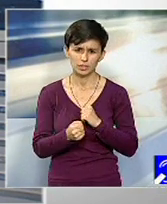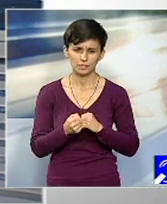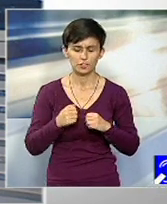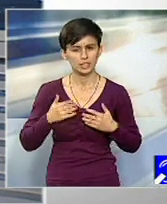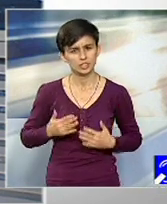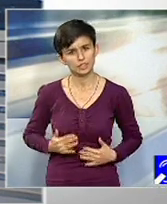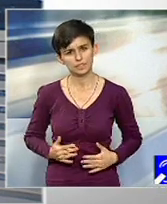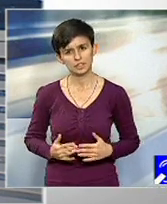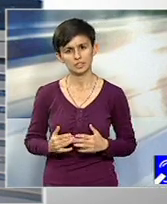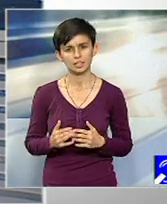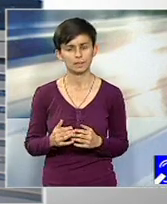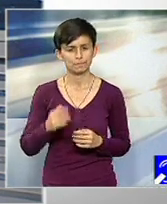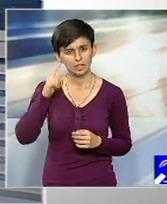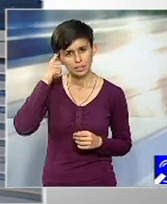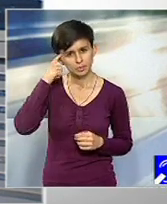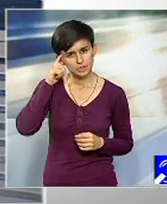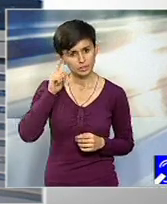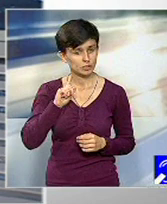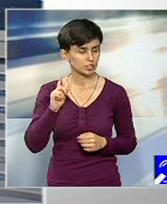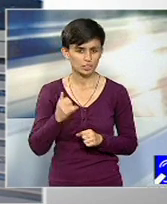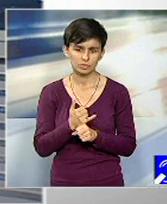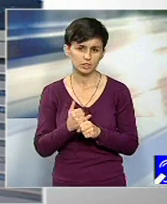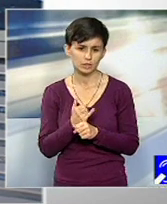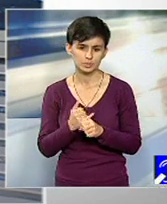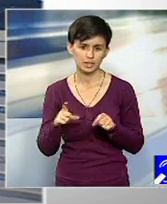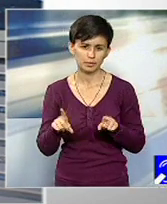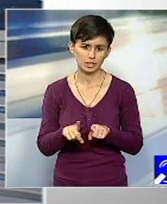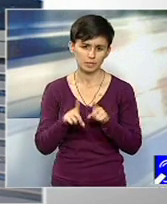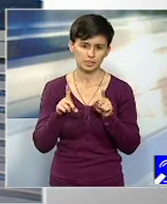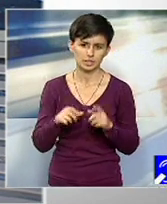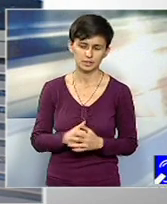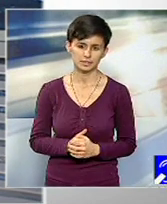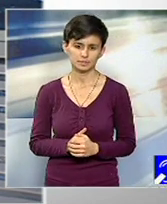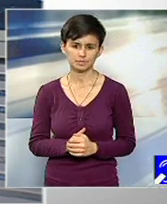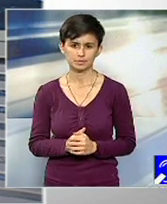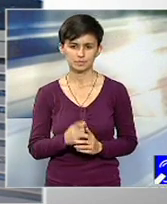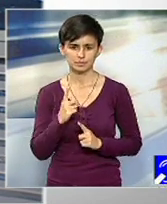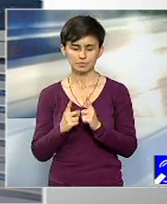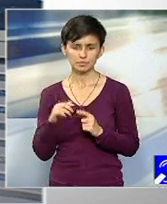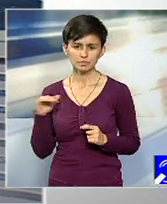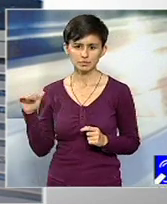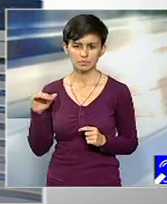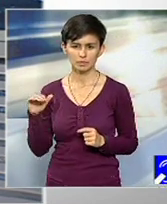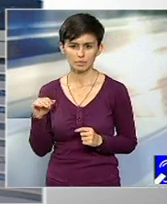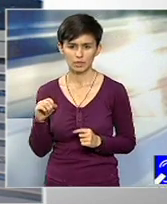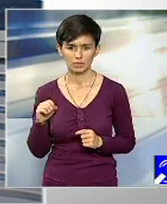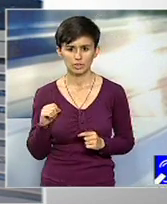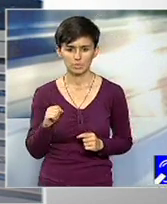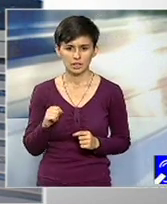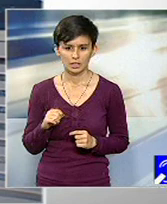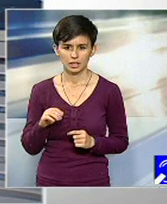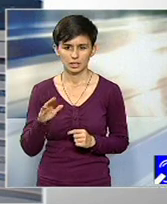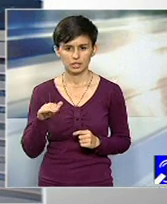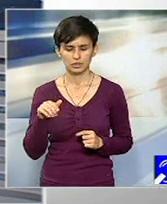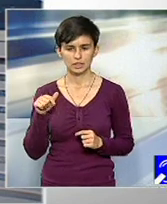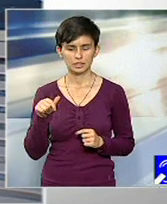cea psihologică nu se poate observa imediat, nu iese imediat în evidență dacă un copil a suferit asemenea tratamente.